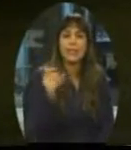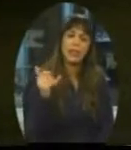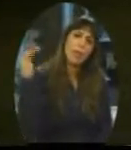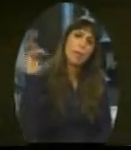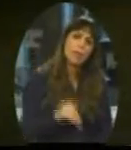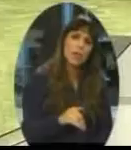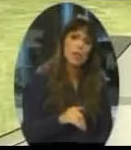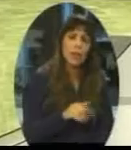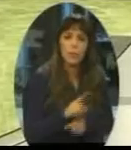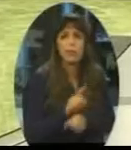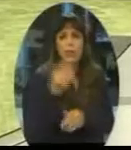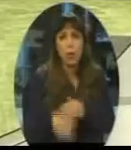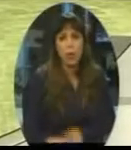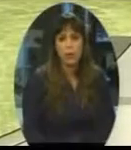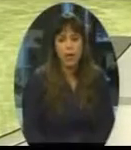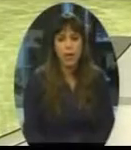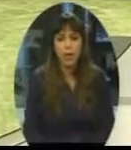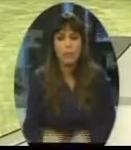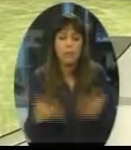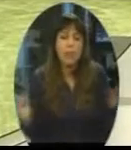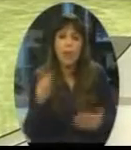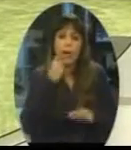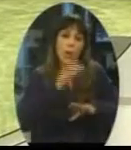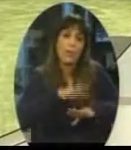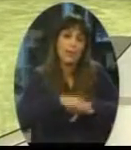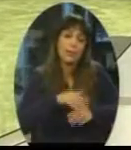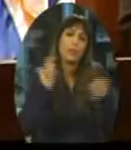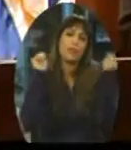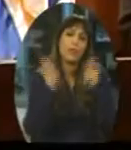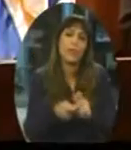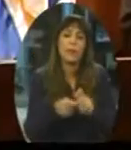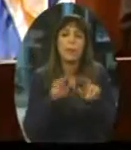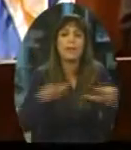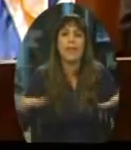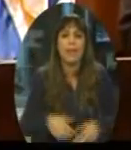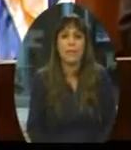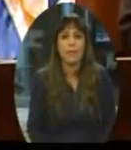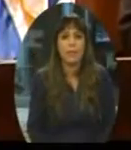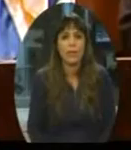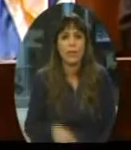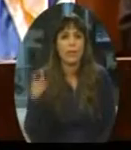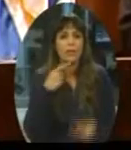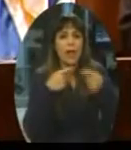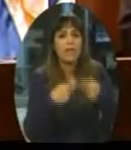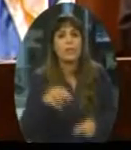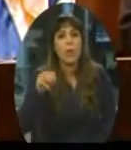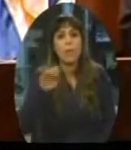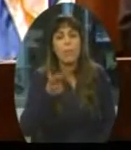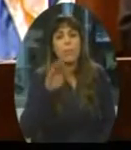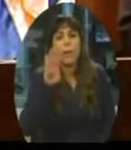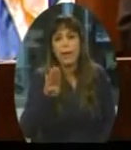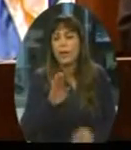בתקופה האחרונה, כך שאולי הקוד ישנה את המצב הקיים. חבר הכנסת מוחמד ברכה אינו נוכח, חבר הכנסת